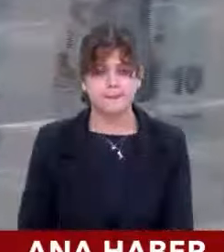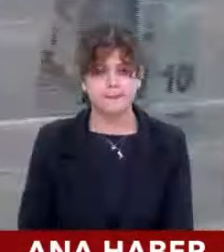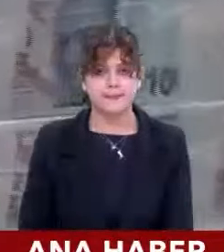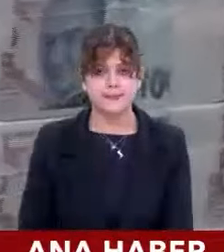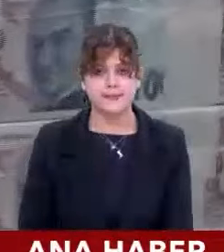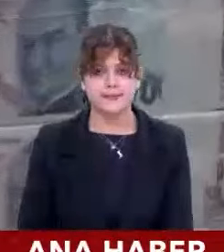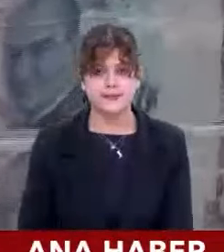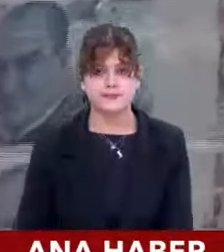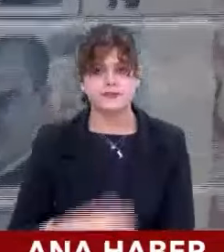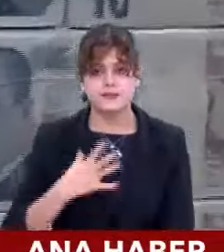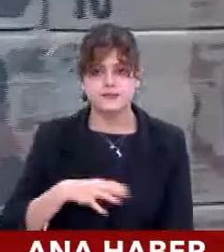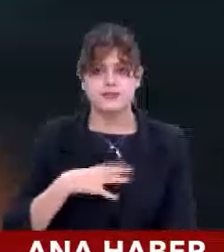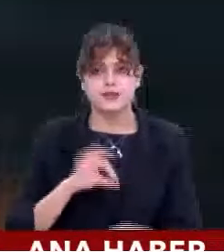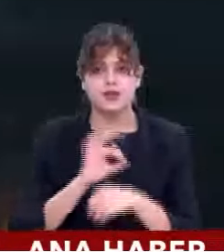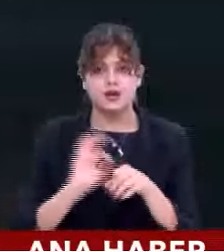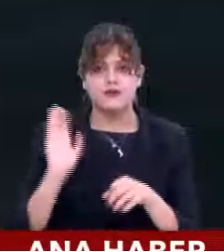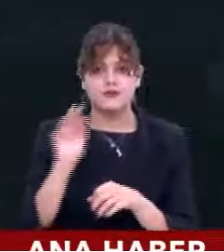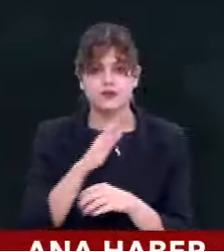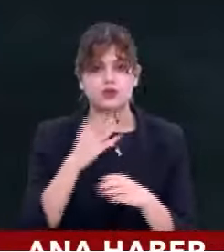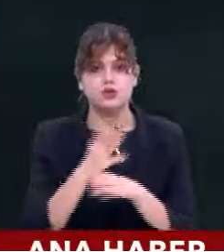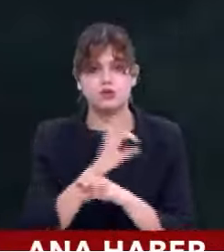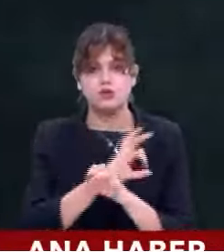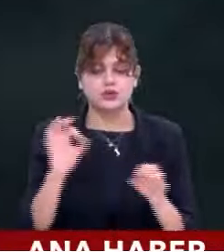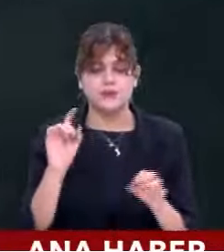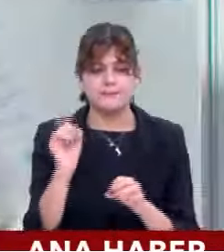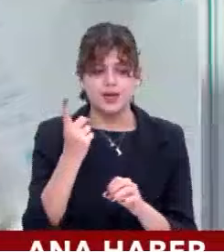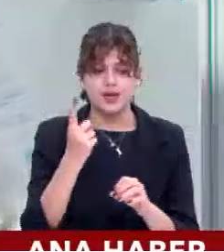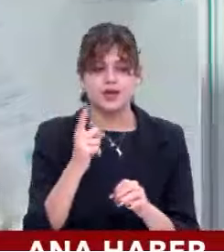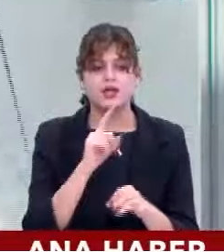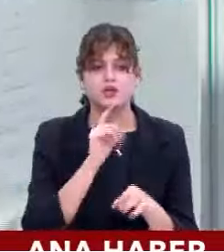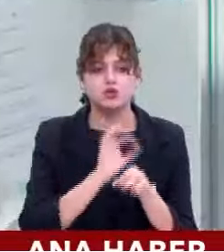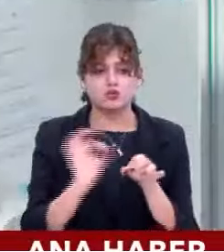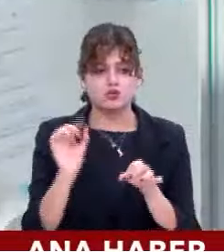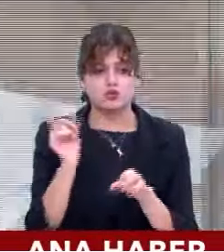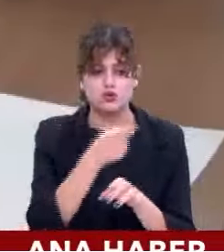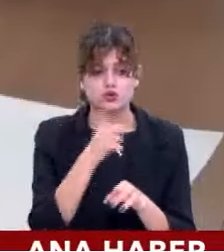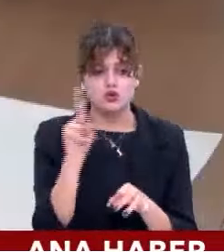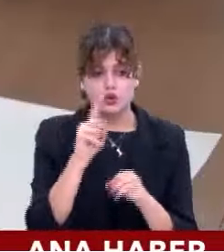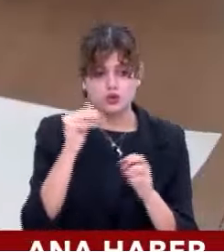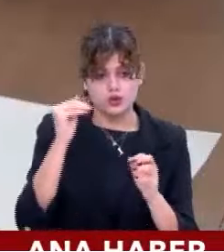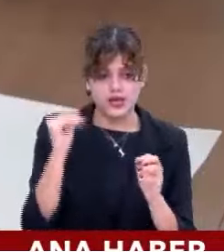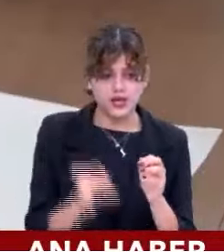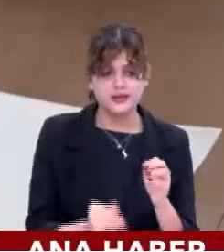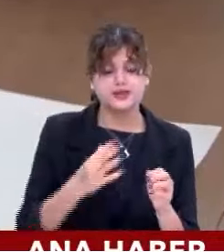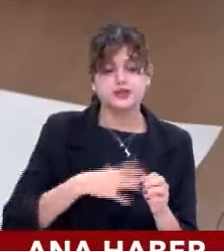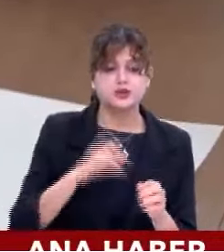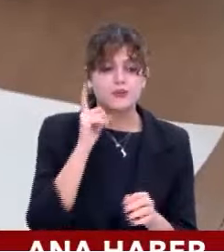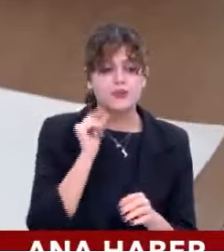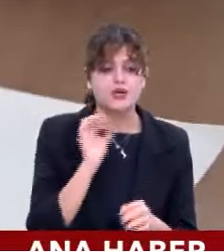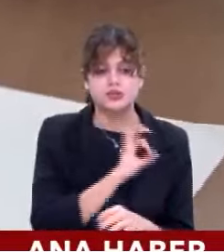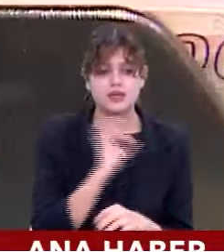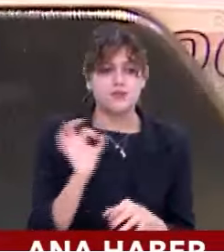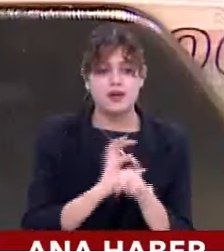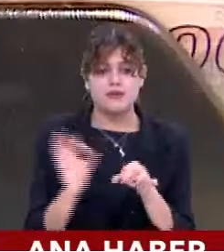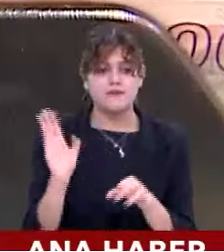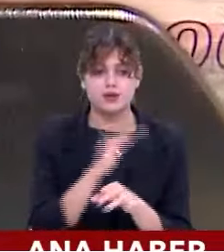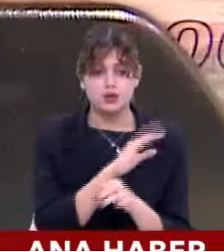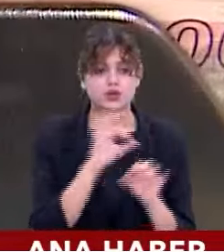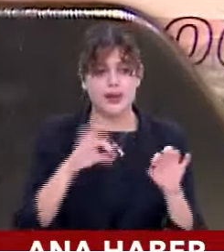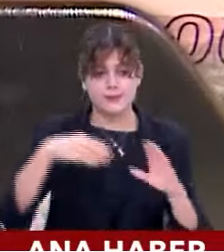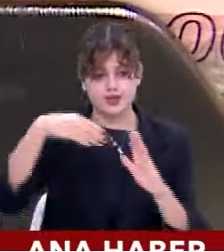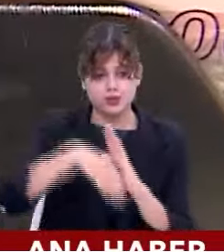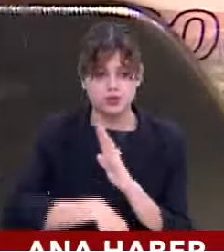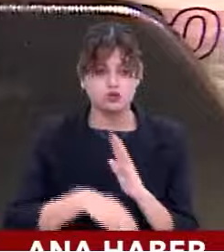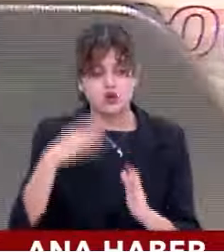katıldı hedefin enflasyonu kalıcı olarak tek haneye indirmek olduğunu dile getiren Şimşek mayıstan bu yana enflasyonda